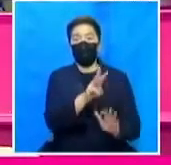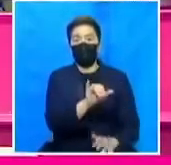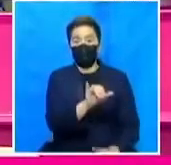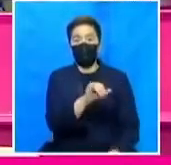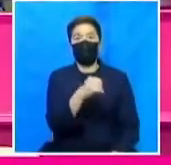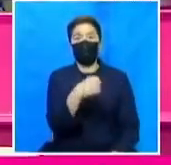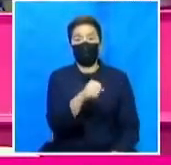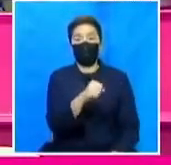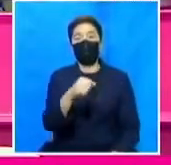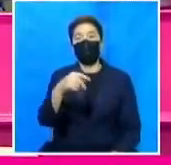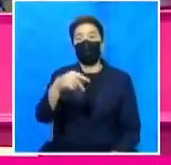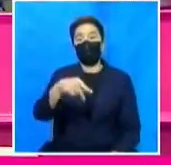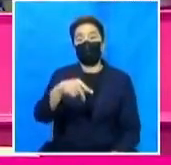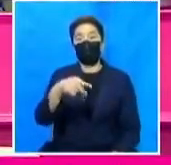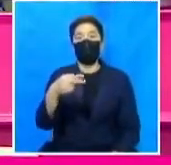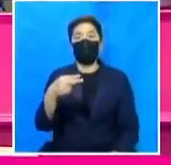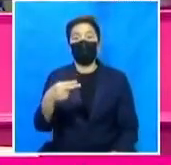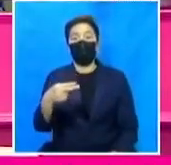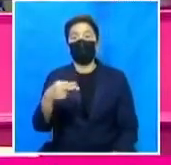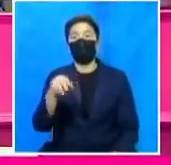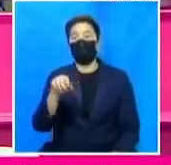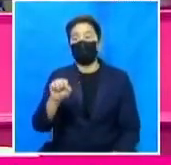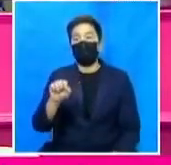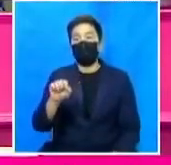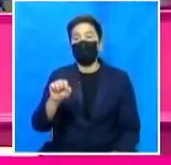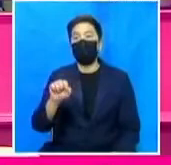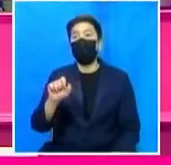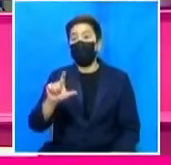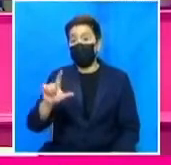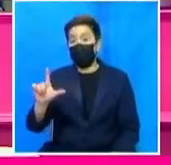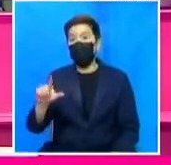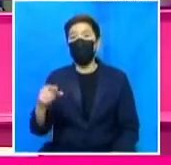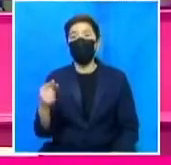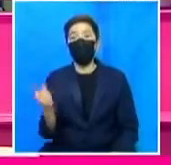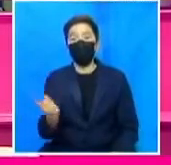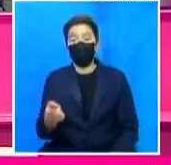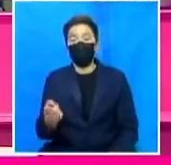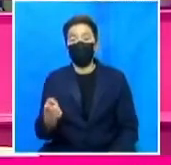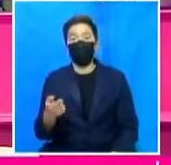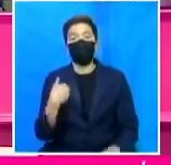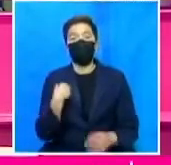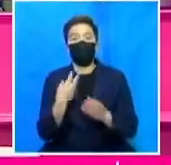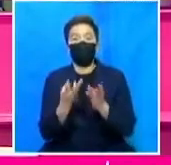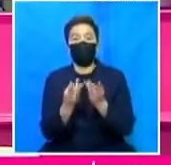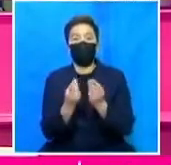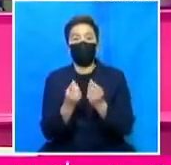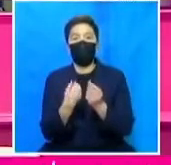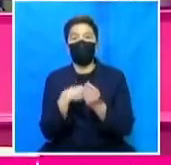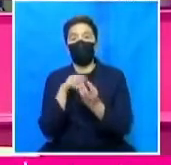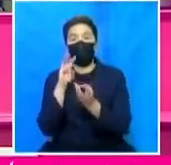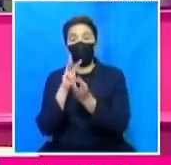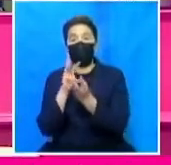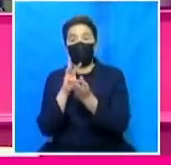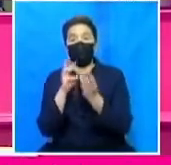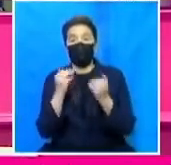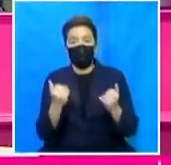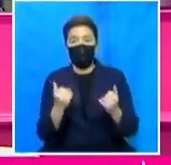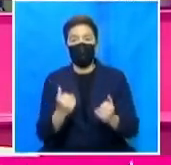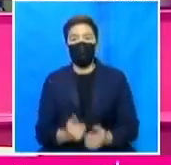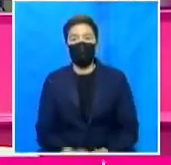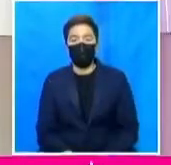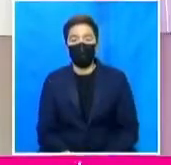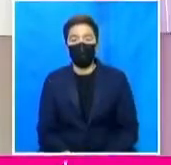บหลักพันหลักหมื่นหลักแสนและหลักล้านทำการออกรางวัลอันดับเลขท้าย6ตัว